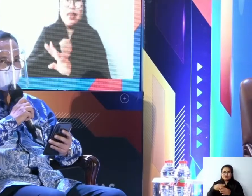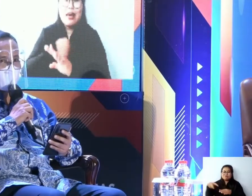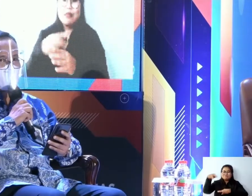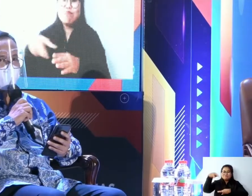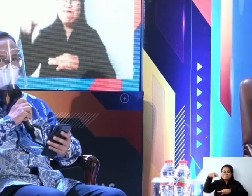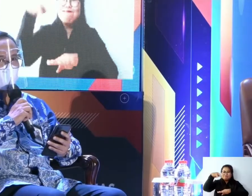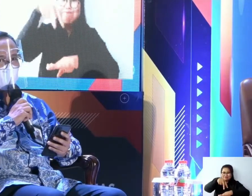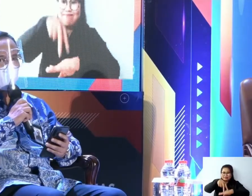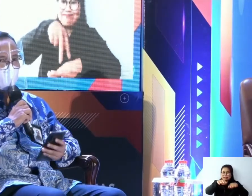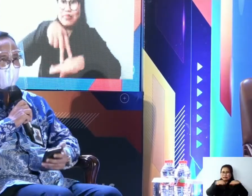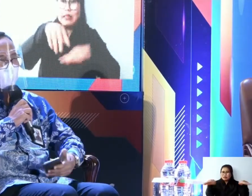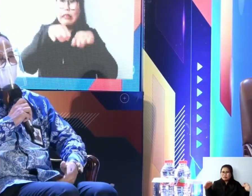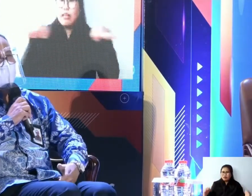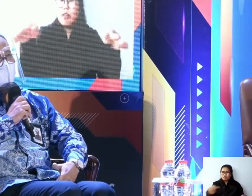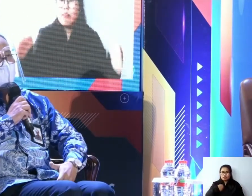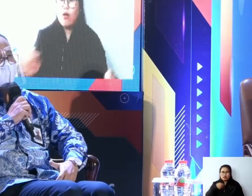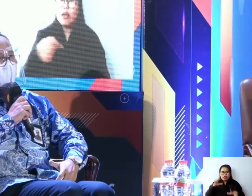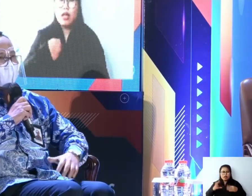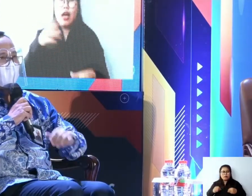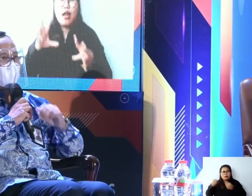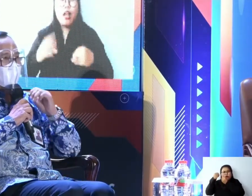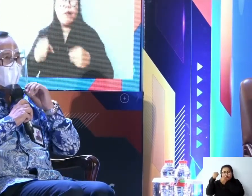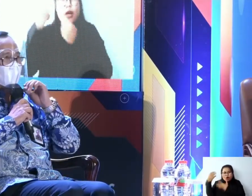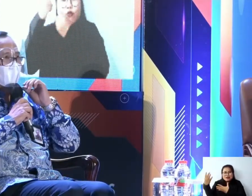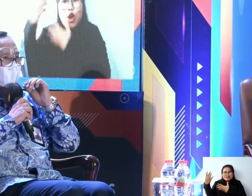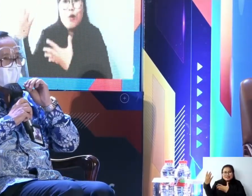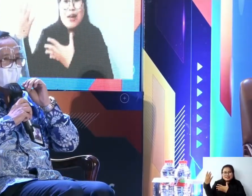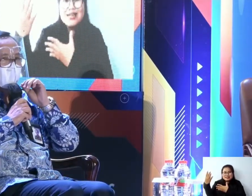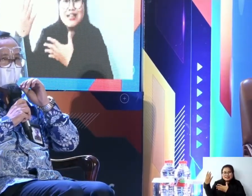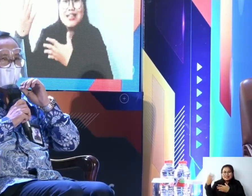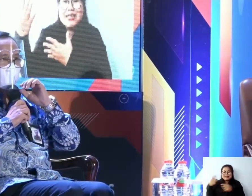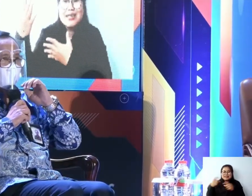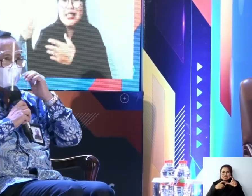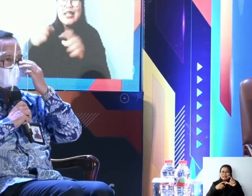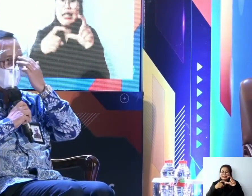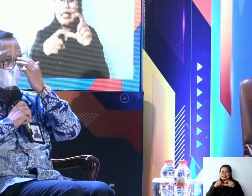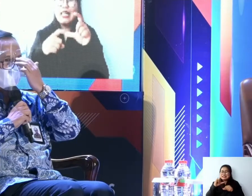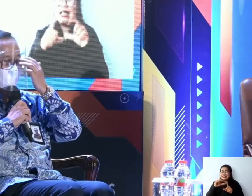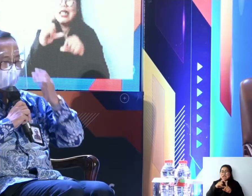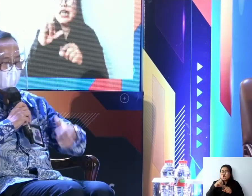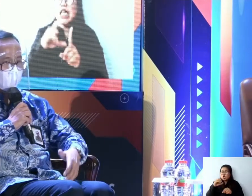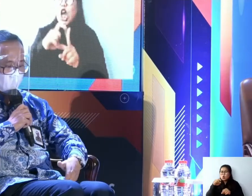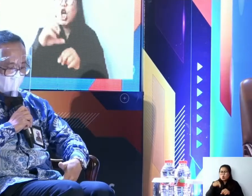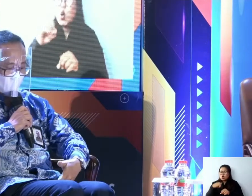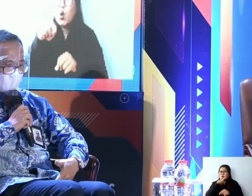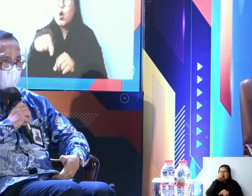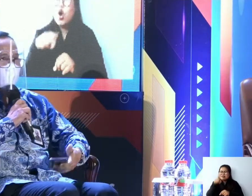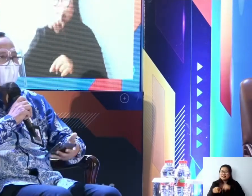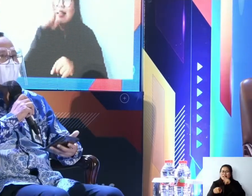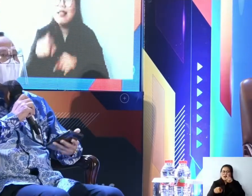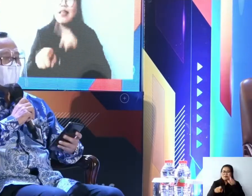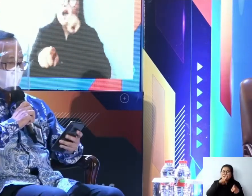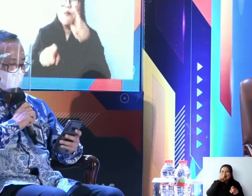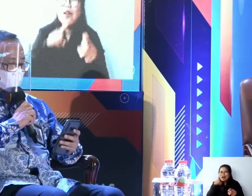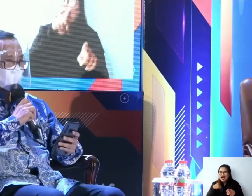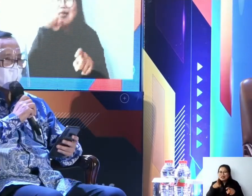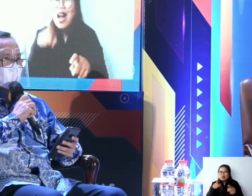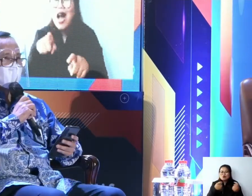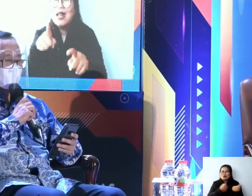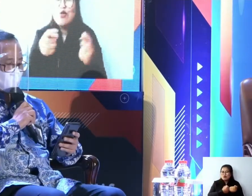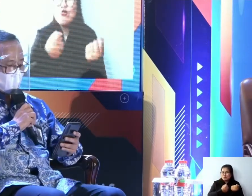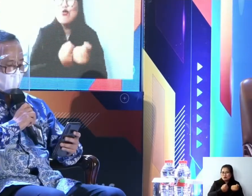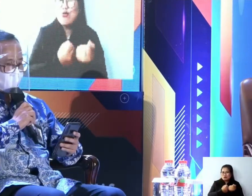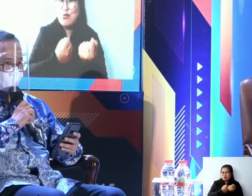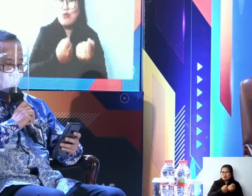informasi dari host setelah itu bahwa pertanyaan pernyataan maupun dukungan dari para